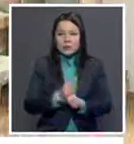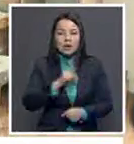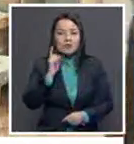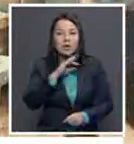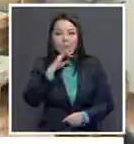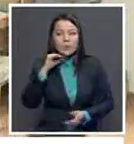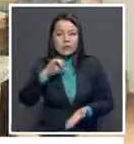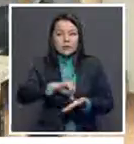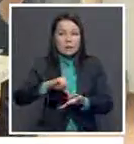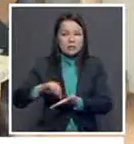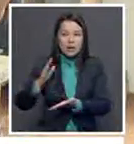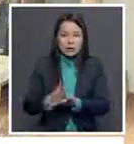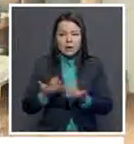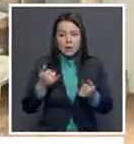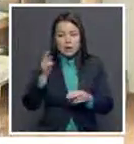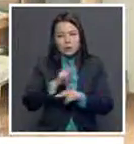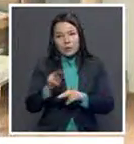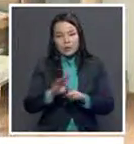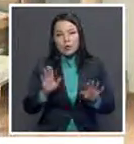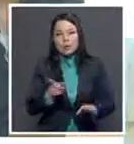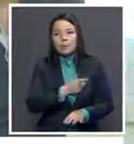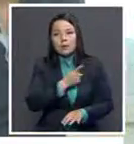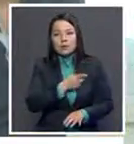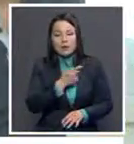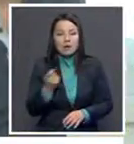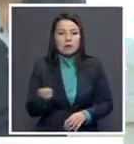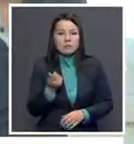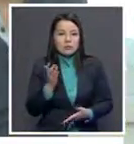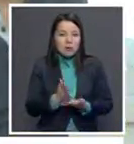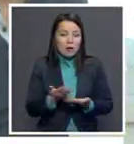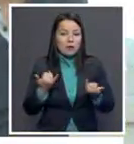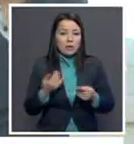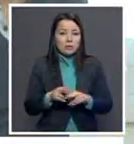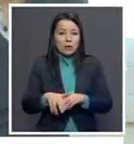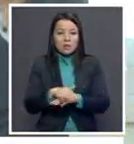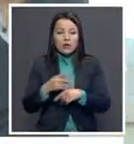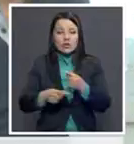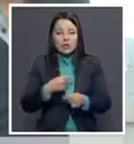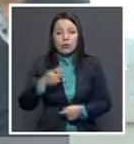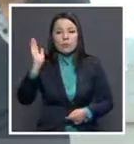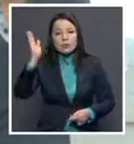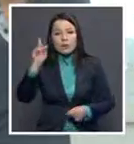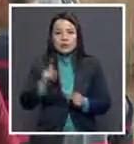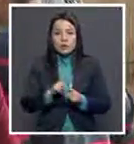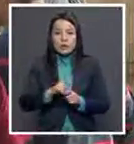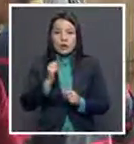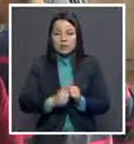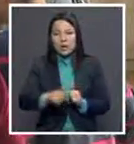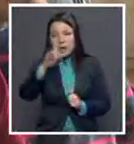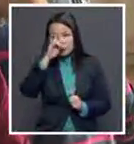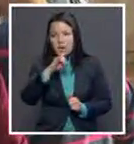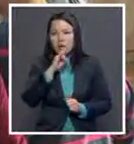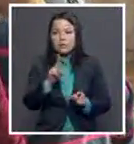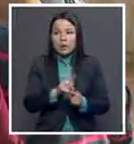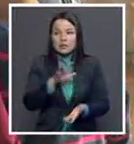көп. Бірақ олардың барлығын үйрететін шеберхана аз. Сондықтан жолаушы Әбілғазылы келешекте бұл өнермен әрбір қазақ айналысса да